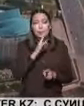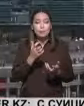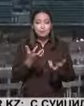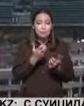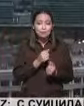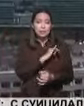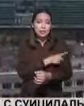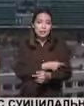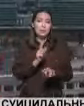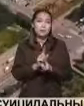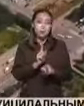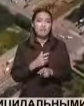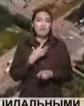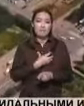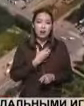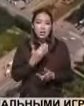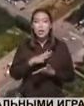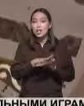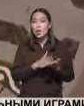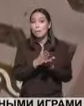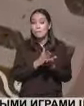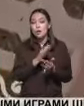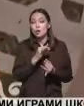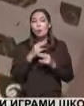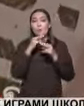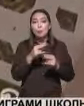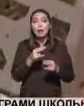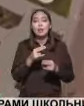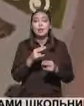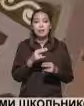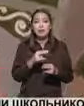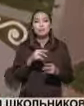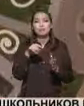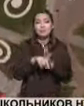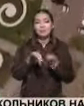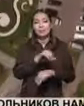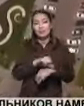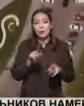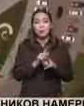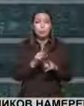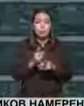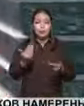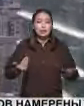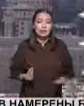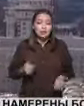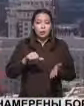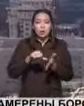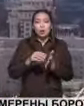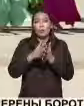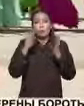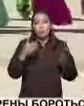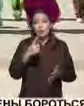усилия и ставит приоритет не только во внешней политике, но и особо уделяет внимание внутренней. На сегодняшний день в стране проживают представители более